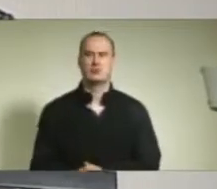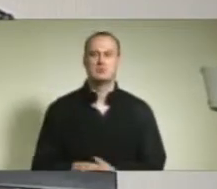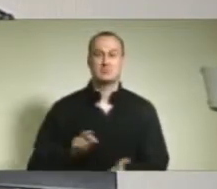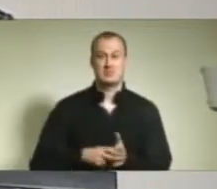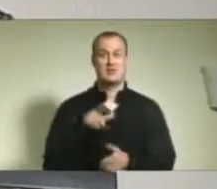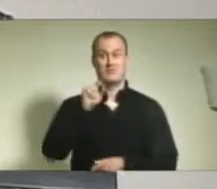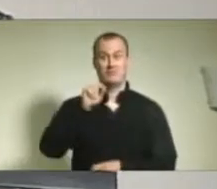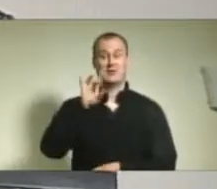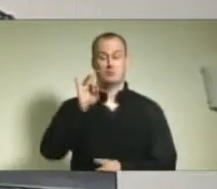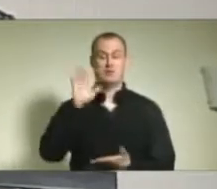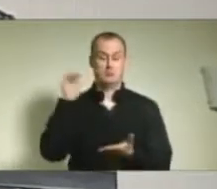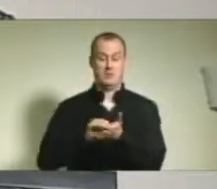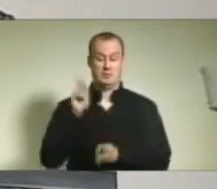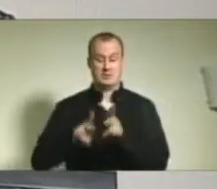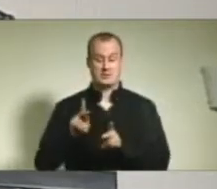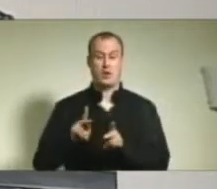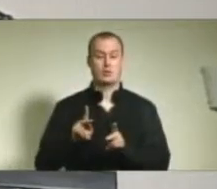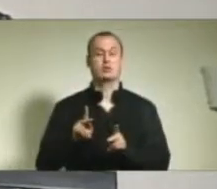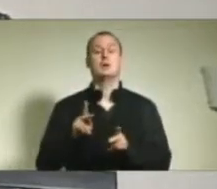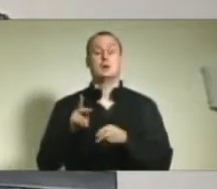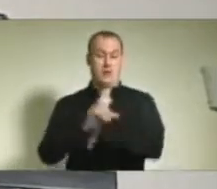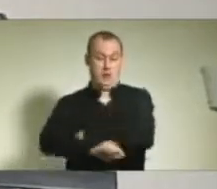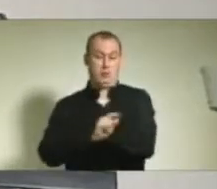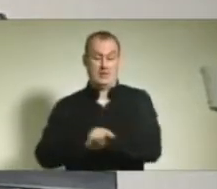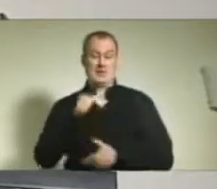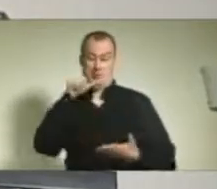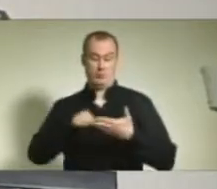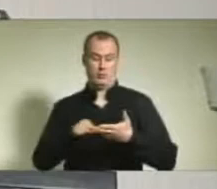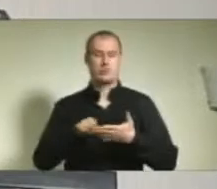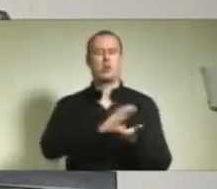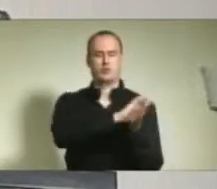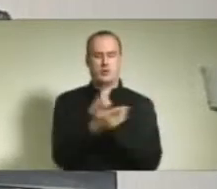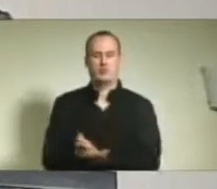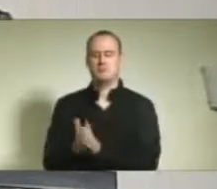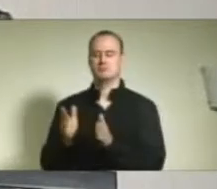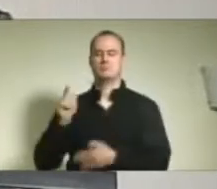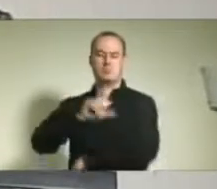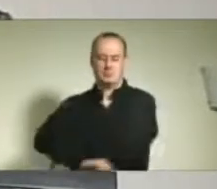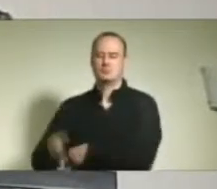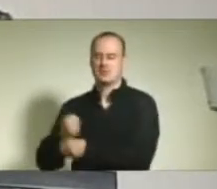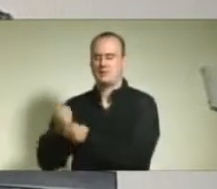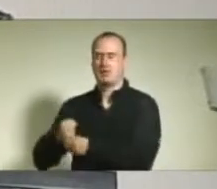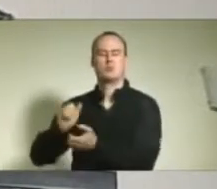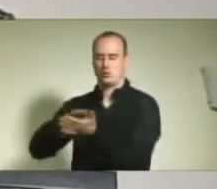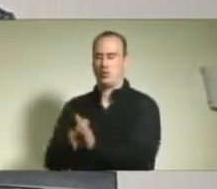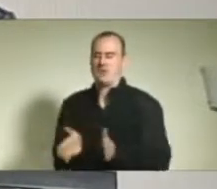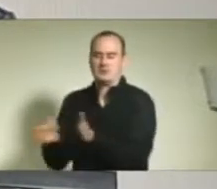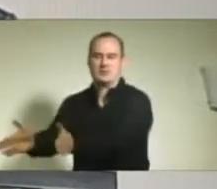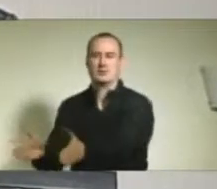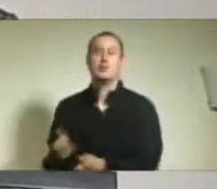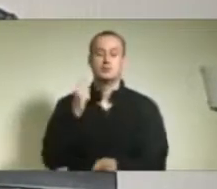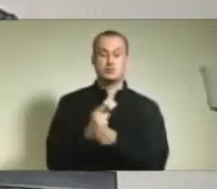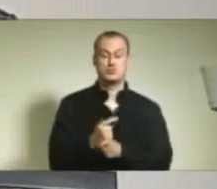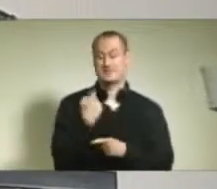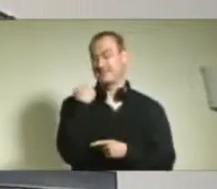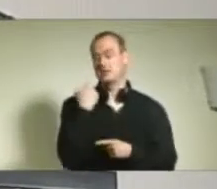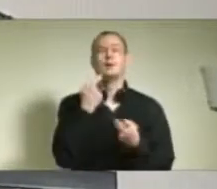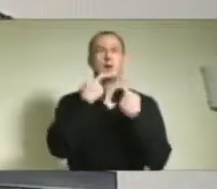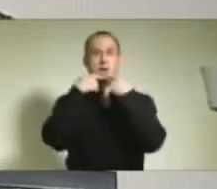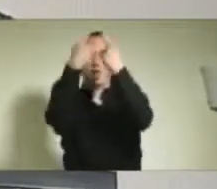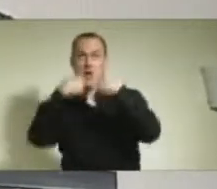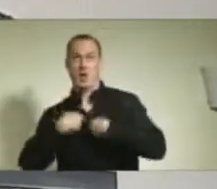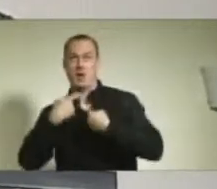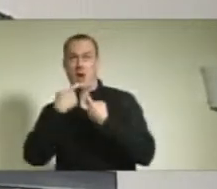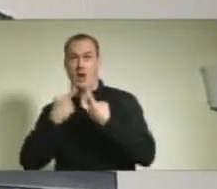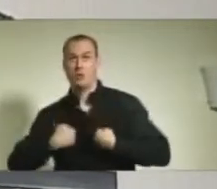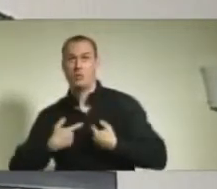Donc là, on vient de nous annoncer également une nouvelle réforme en 2014 qui va